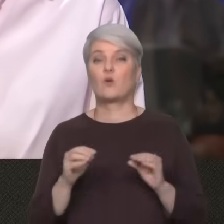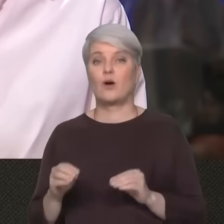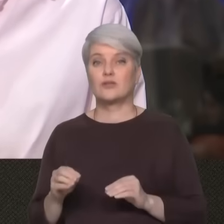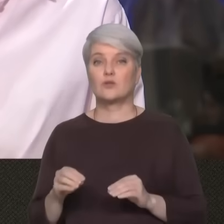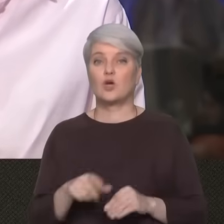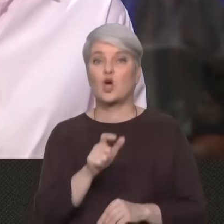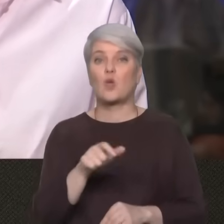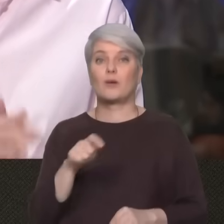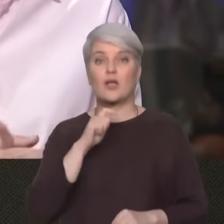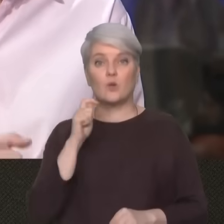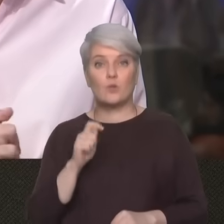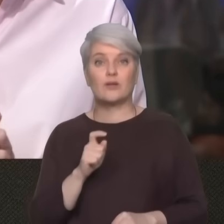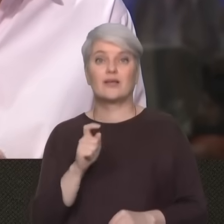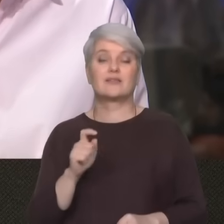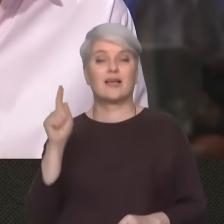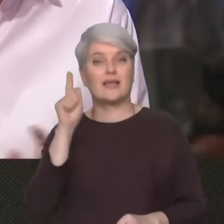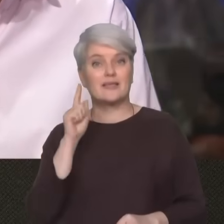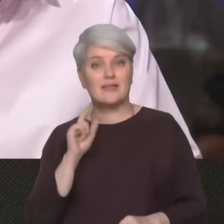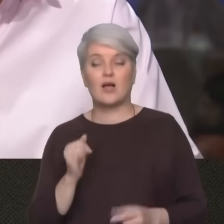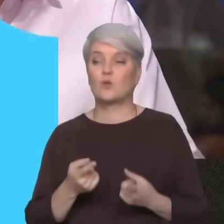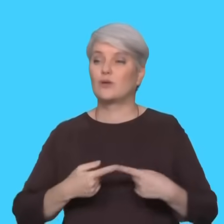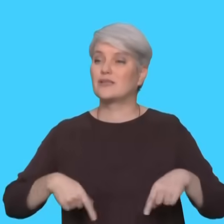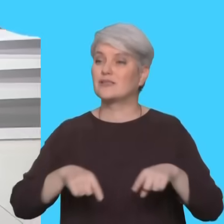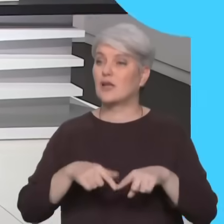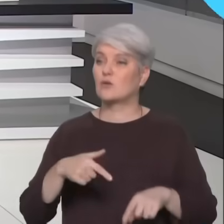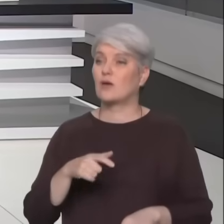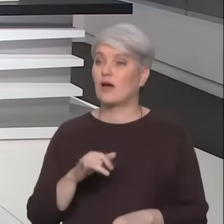громадян України із Ізраїлю і із сектора Гази з Палестини.